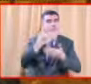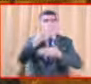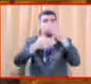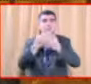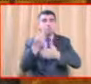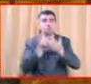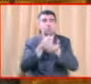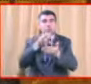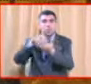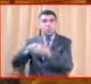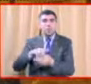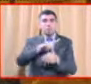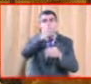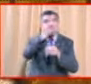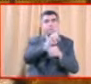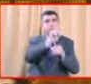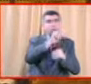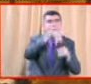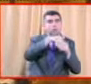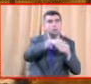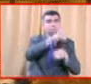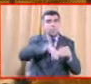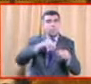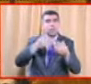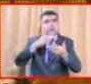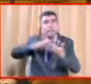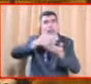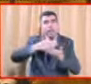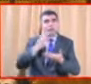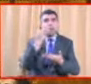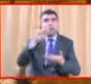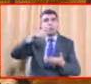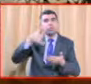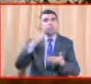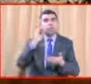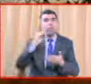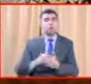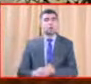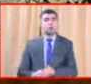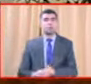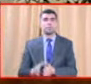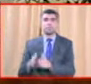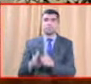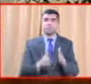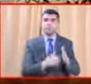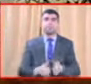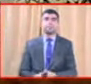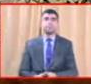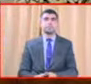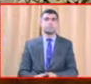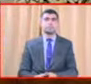كل الجماعات الترابيه بالاقليم بالاعلاميه 3G. وشكرا سيدي. شكرا سيد النائب. تفضل السيد الوزير.